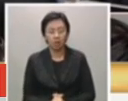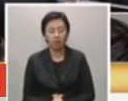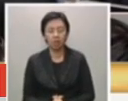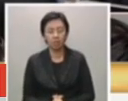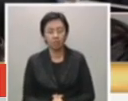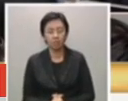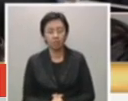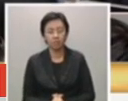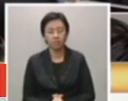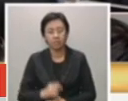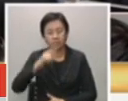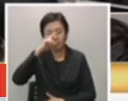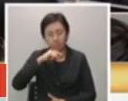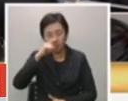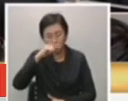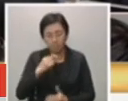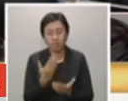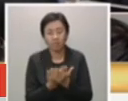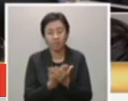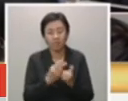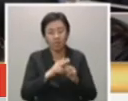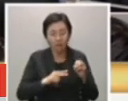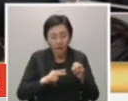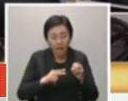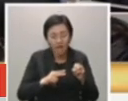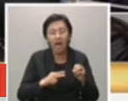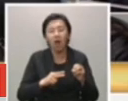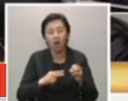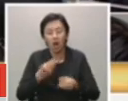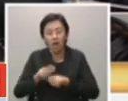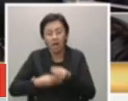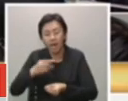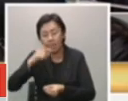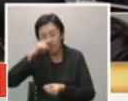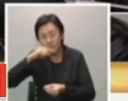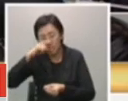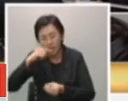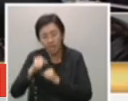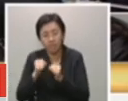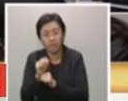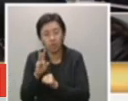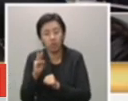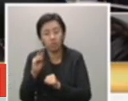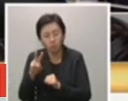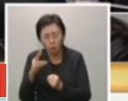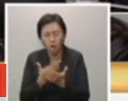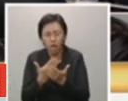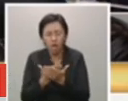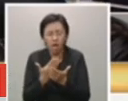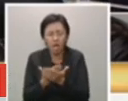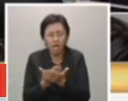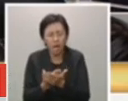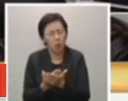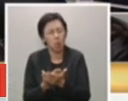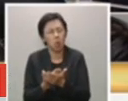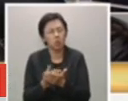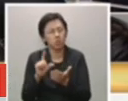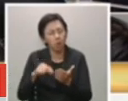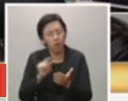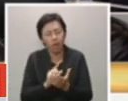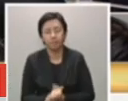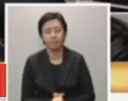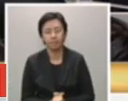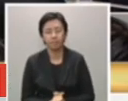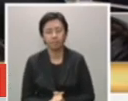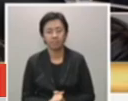ประเทศไทยที่เงินบาทแข็งค่ามากที่สุดและเร็วที่สุดในโลกในปี2562นั้นธุรกิจส่งออกซึ่งประคับประคองภาวะ